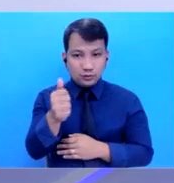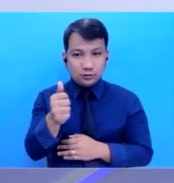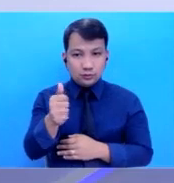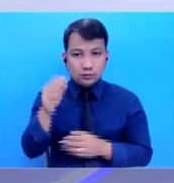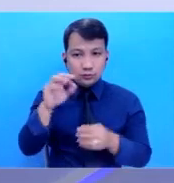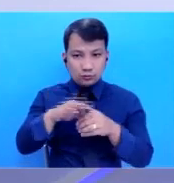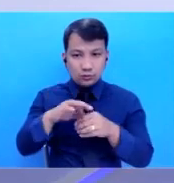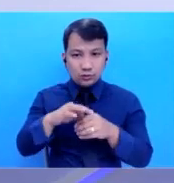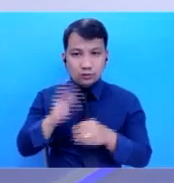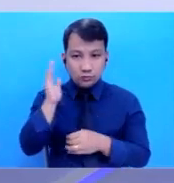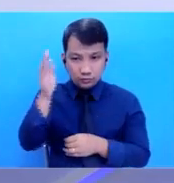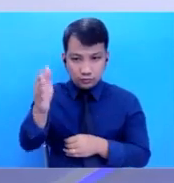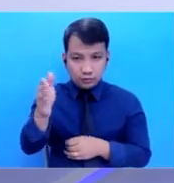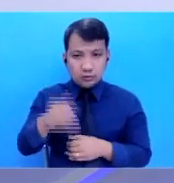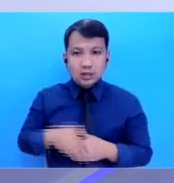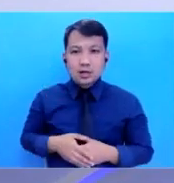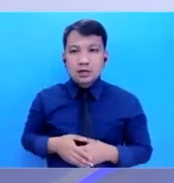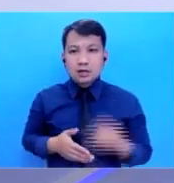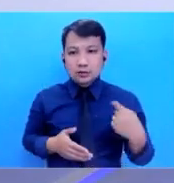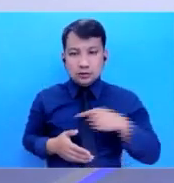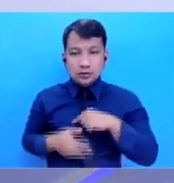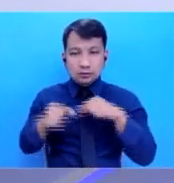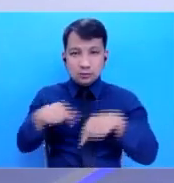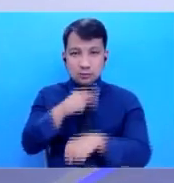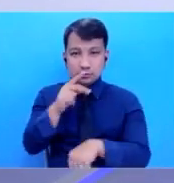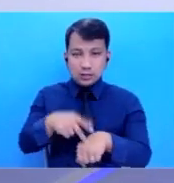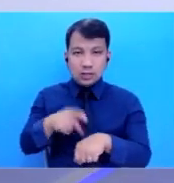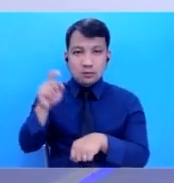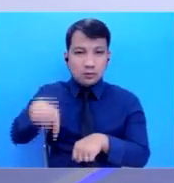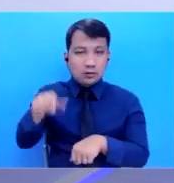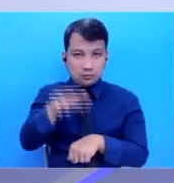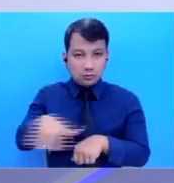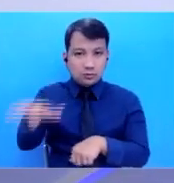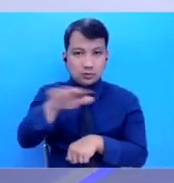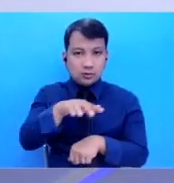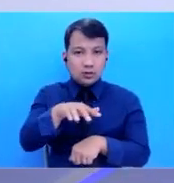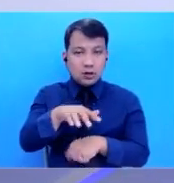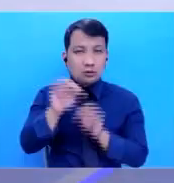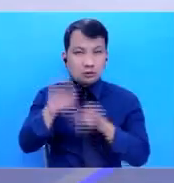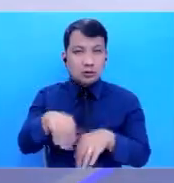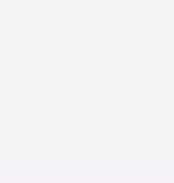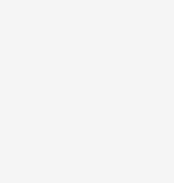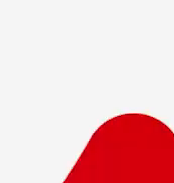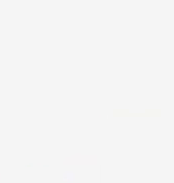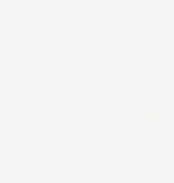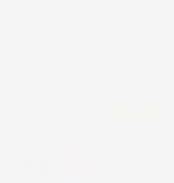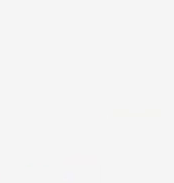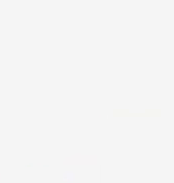kinabukasan ng ating bansa. Kaya dapat lahat tayo nasa frontline.